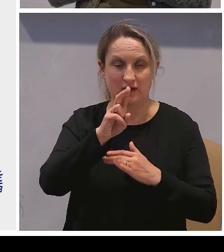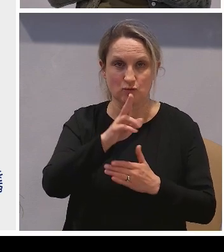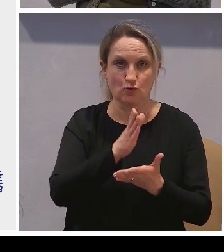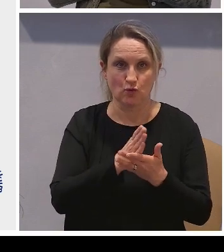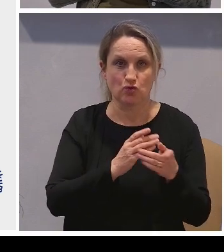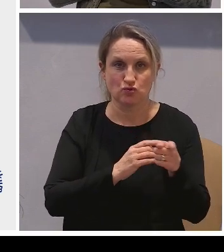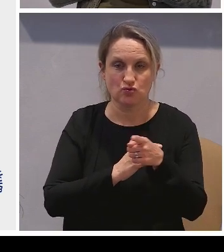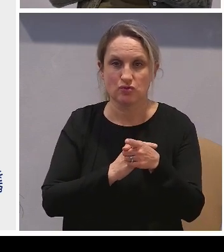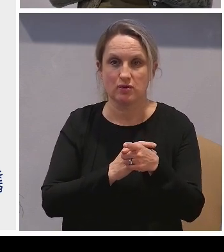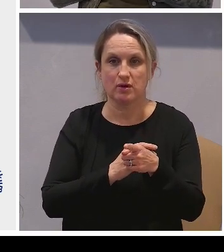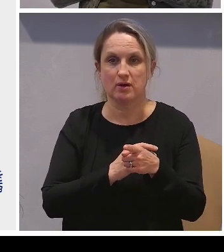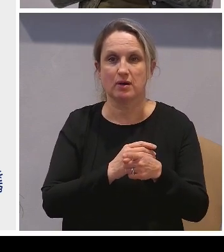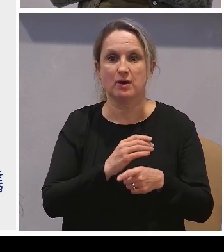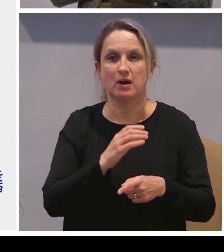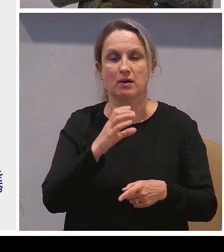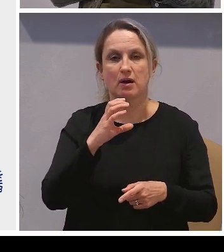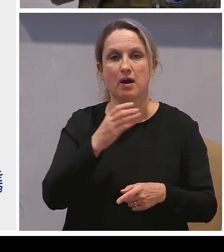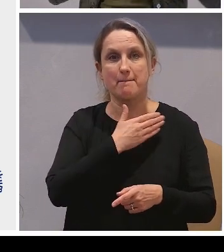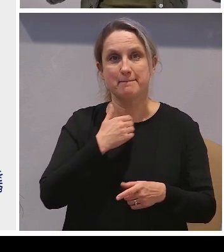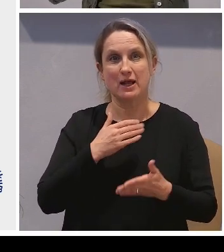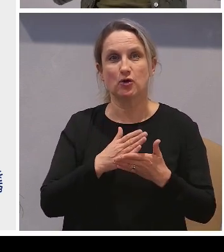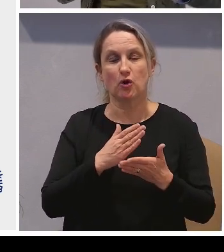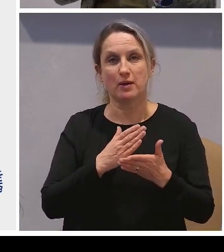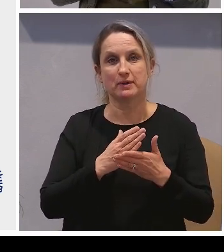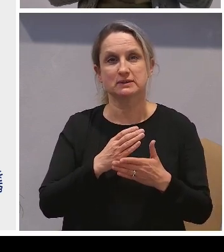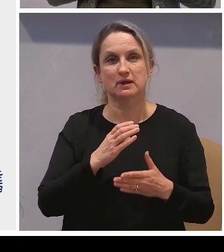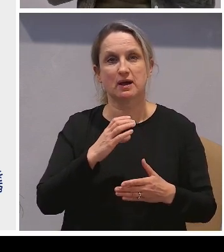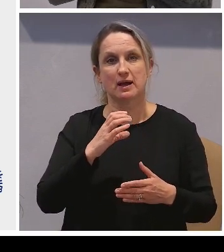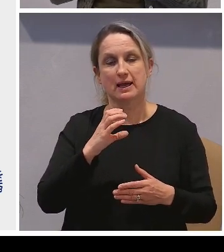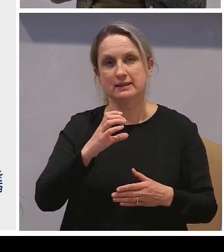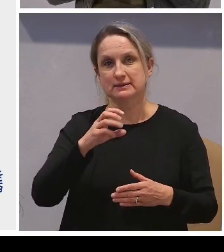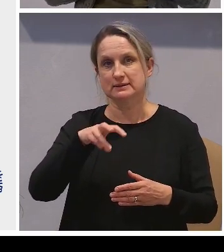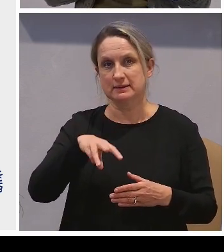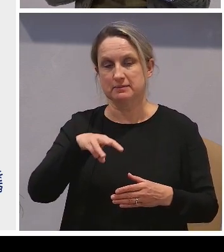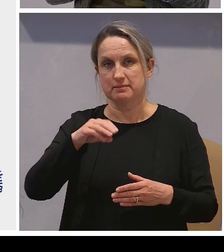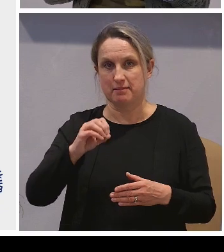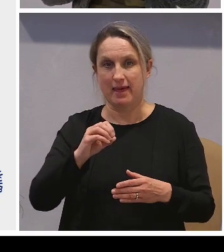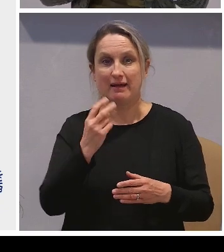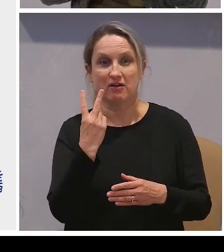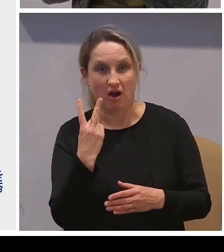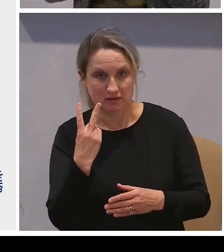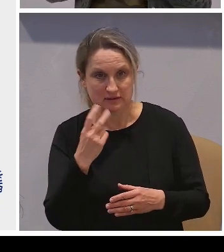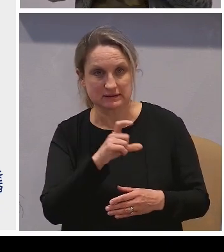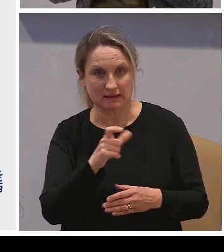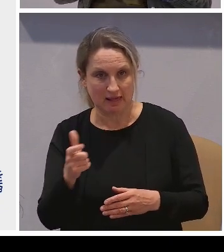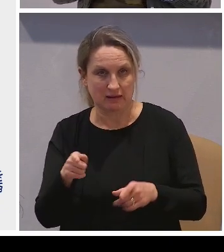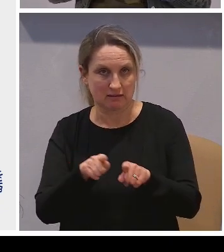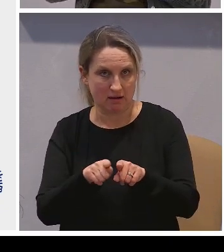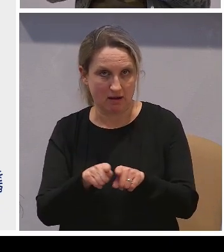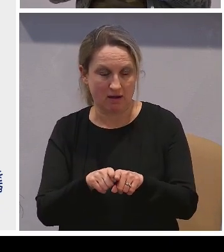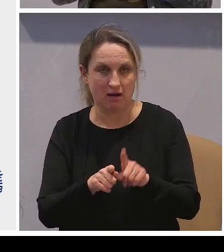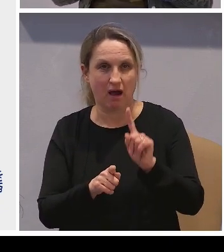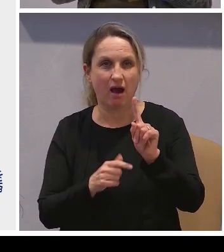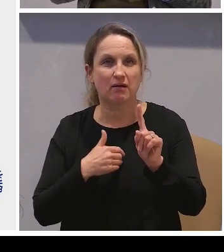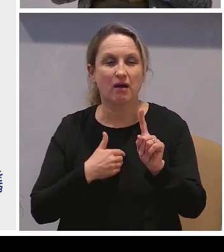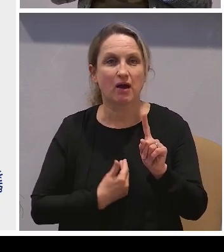protein. on olemas ka We all SMN2 geen, mis siis on nagu pseudogeen. We all have the SMN1 gene and